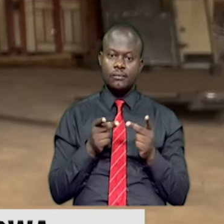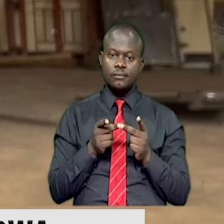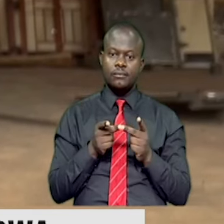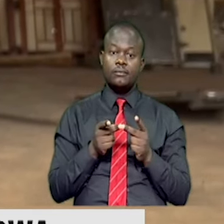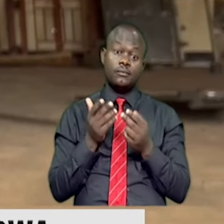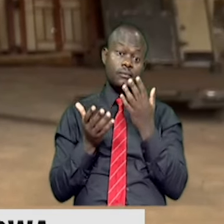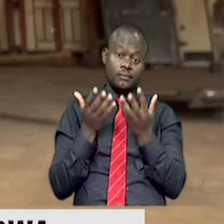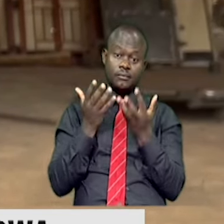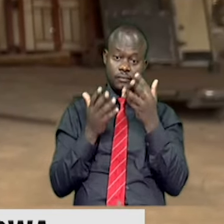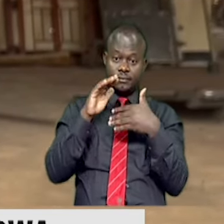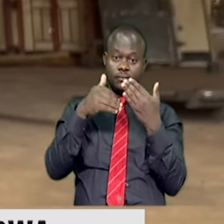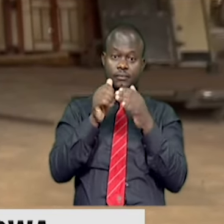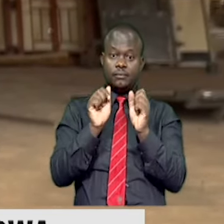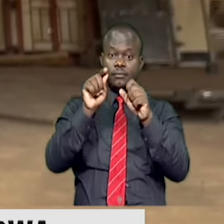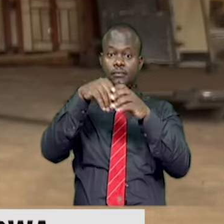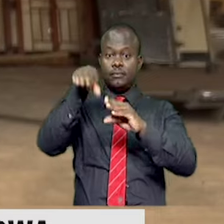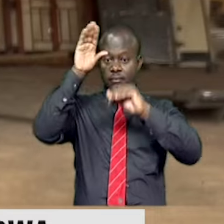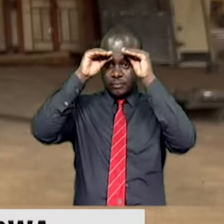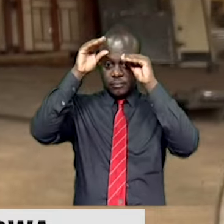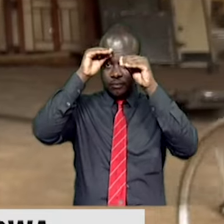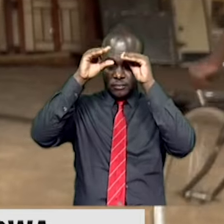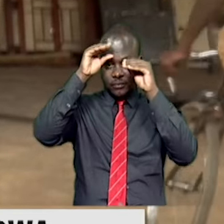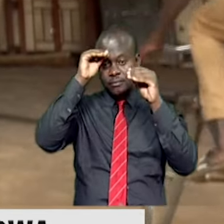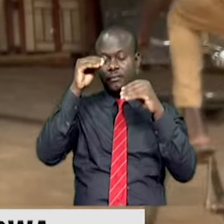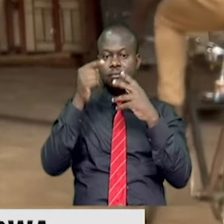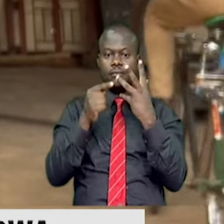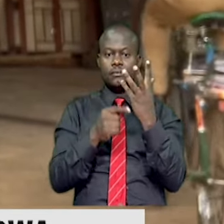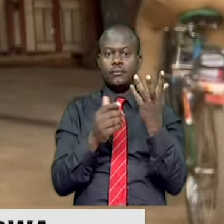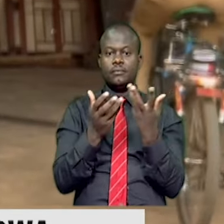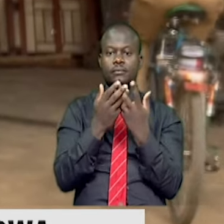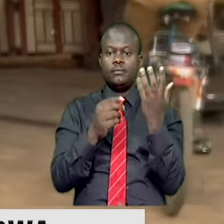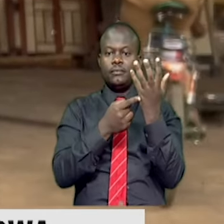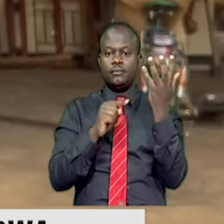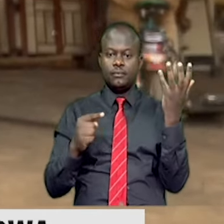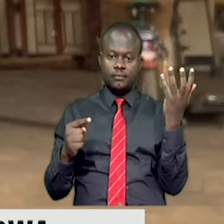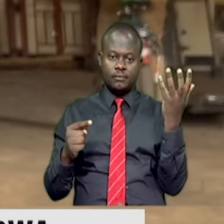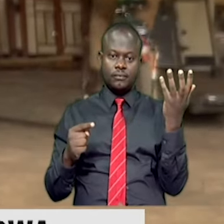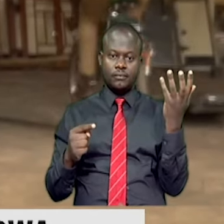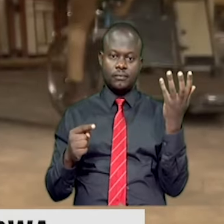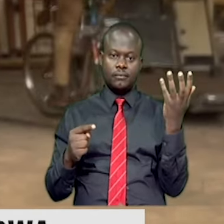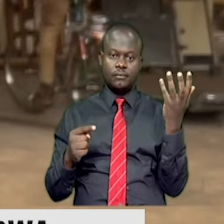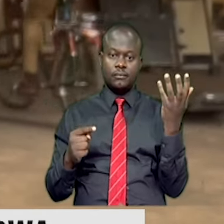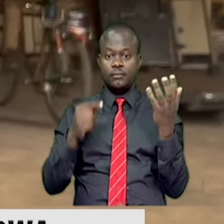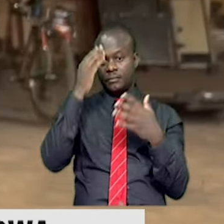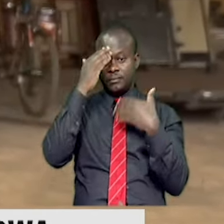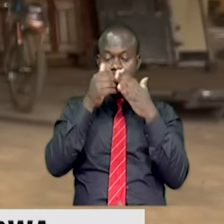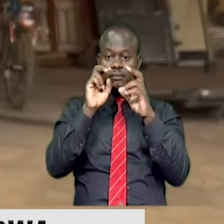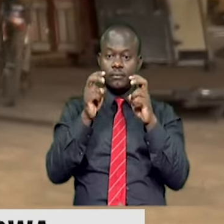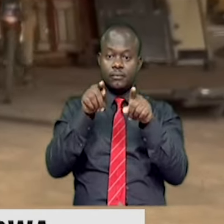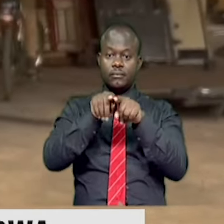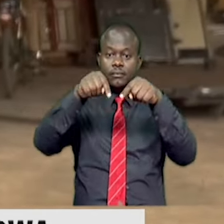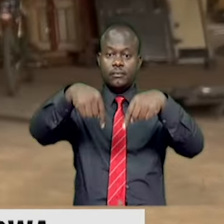bibuze wajya kwigira ibintu bijyanye na tekiniki. Kuko nk'ubu hano njye